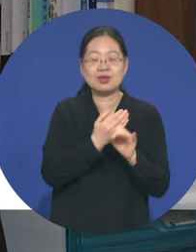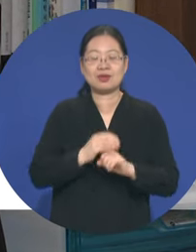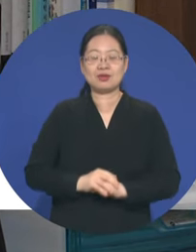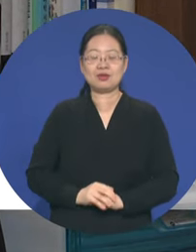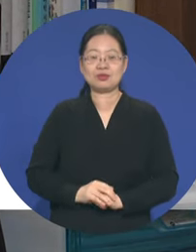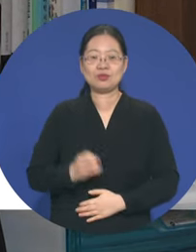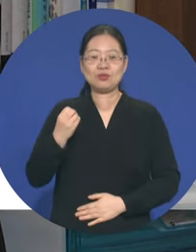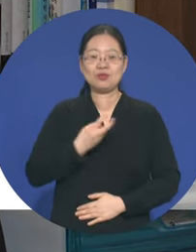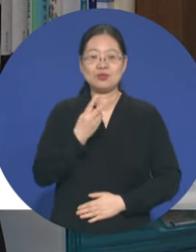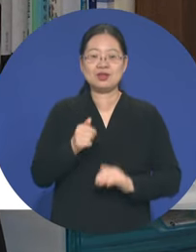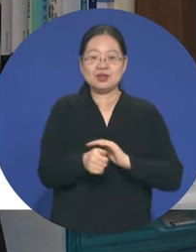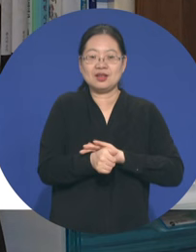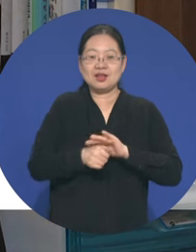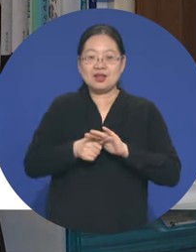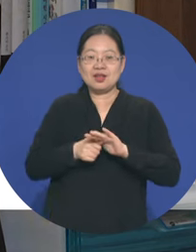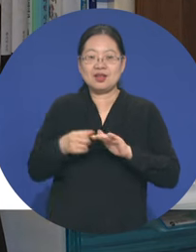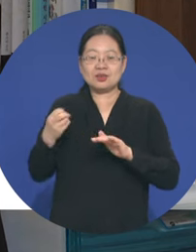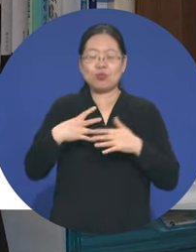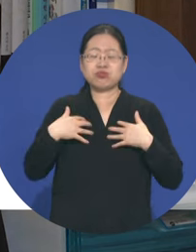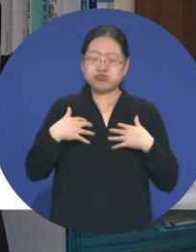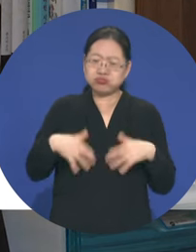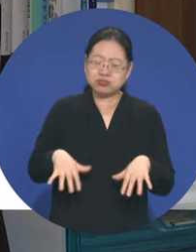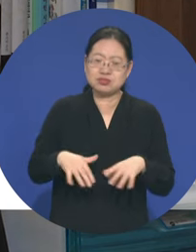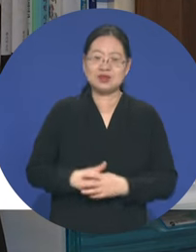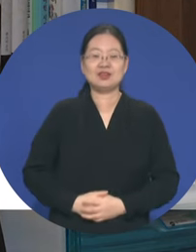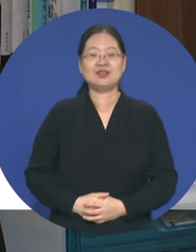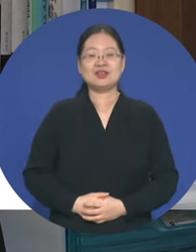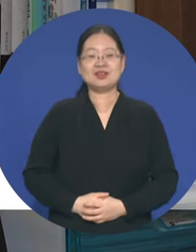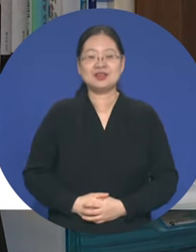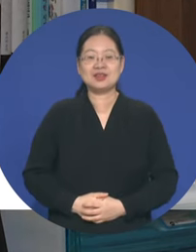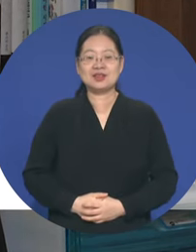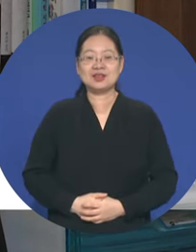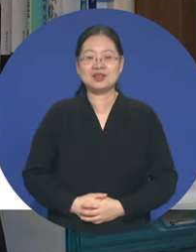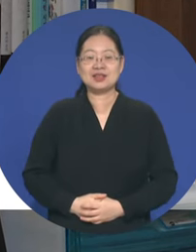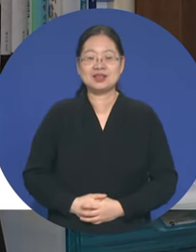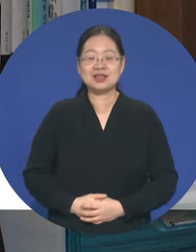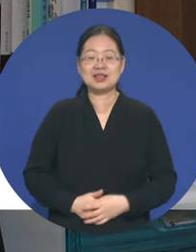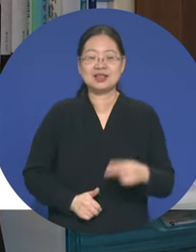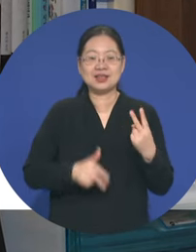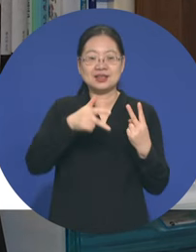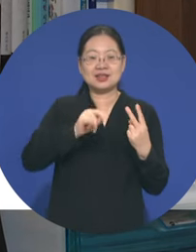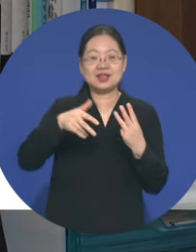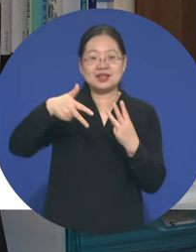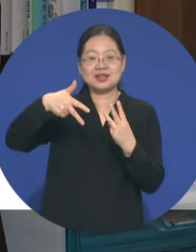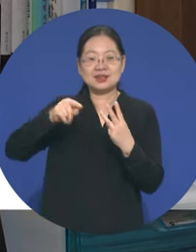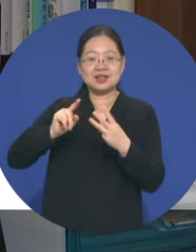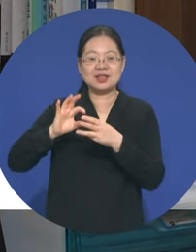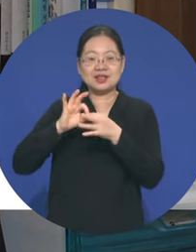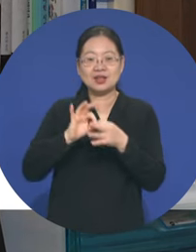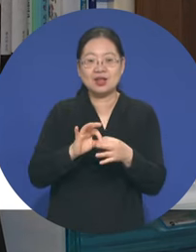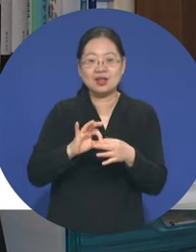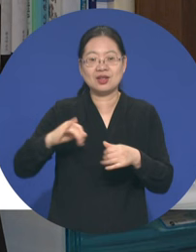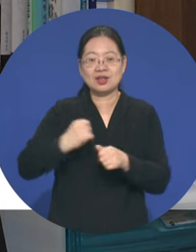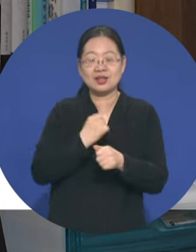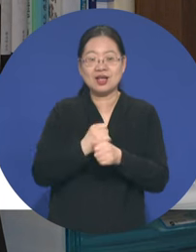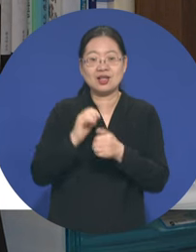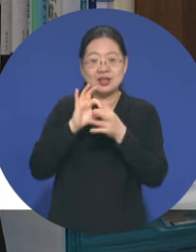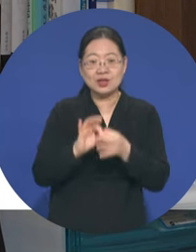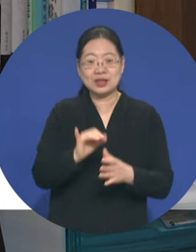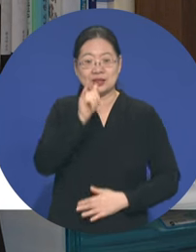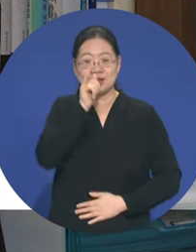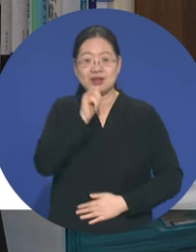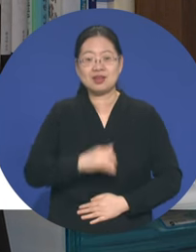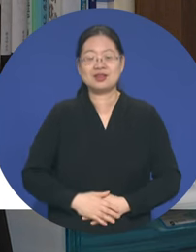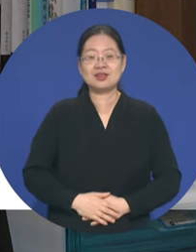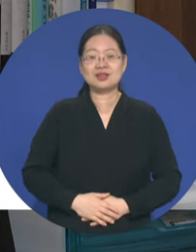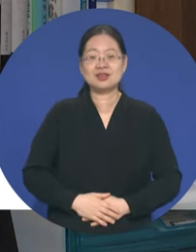그들은 또 위기심층해지고 또 무기력해지면서 제2차, 3차 계속 지속적인 폭력이 이루어질